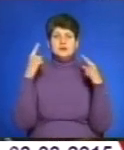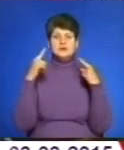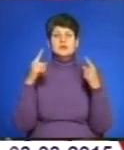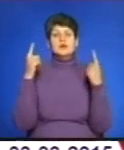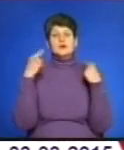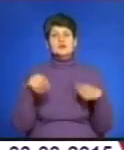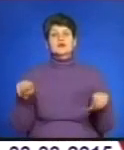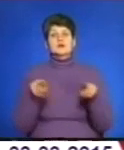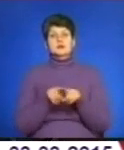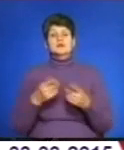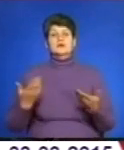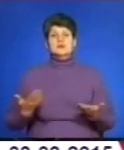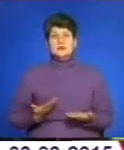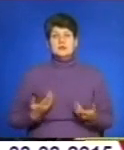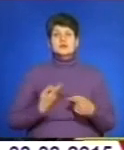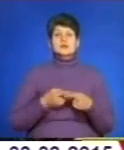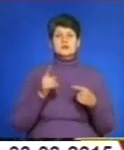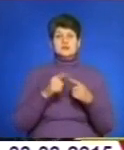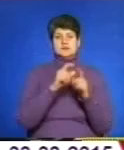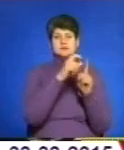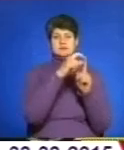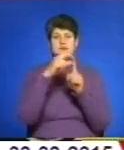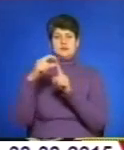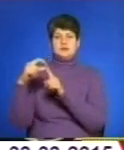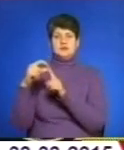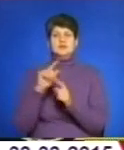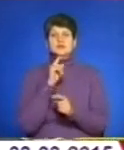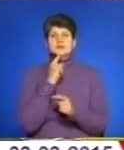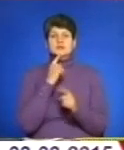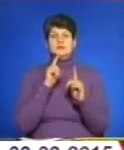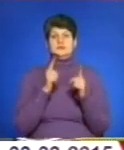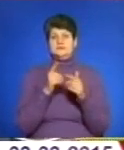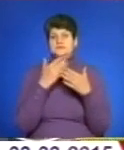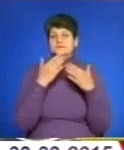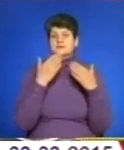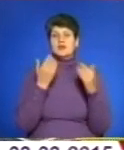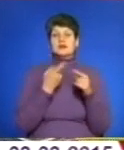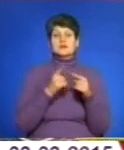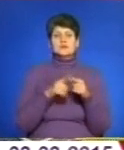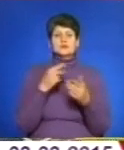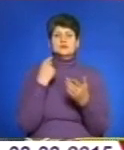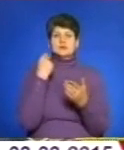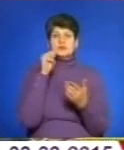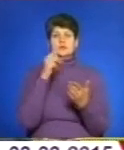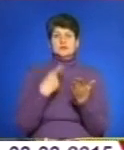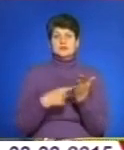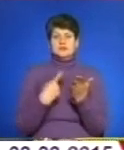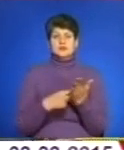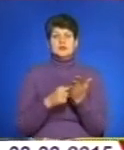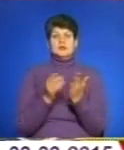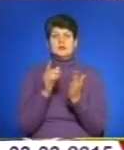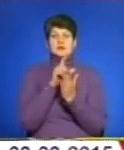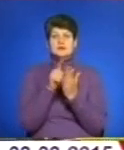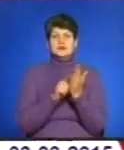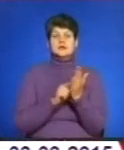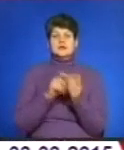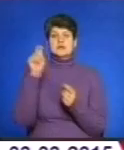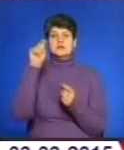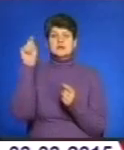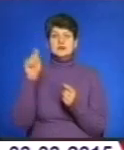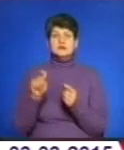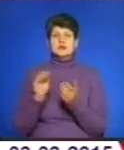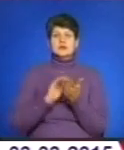як життя. З таким кредом Бориса Гуменюка важко не погодитись. І найкращий тому доказ – його збірка віршів з війни,